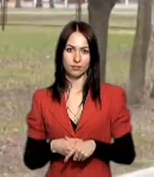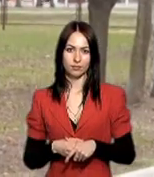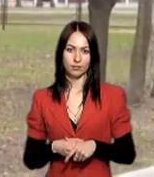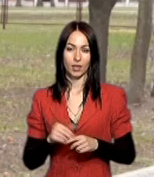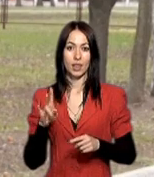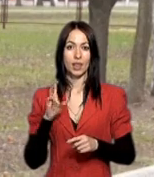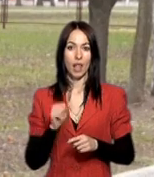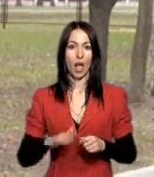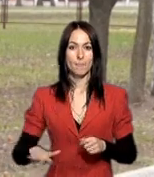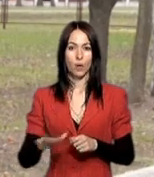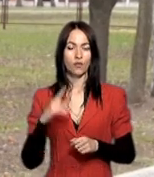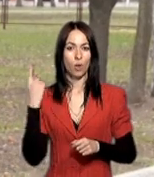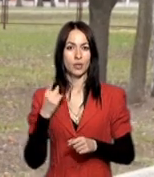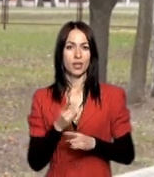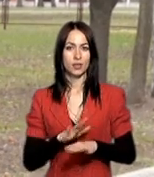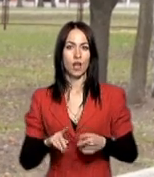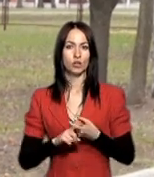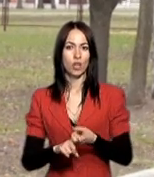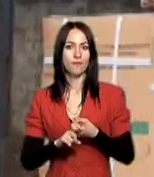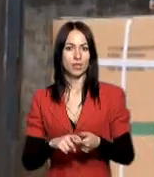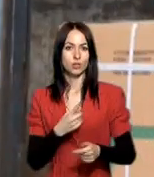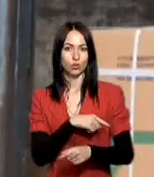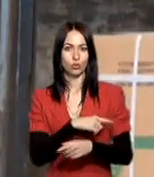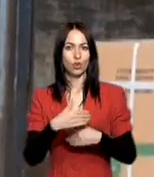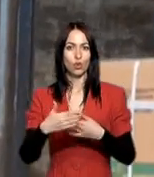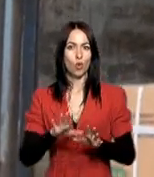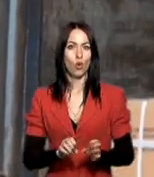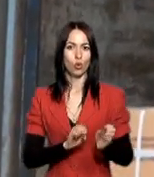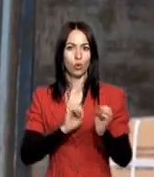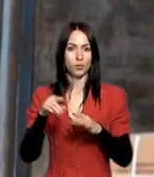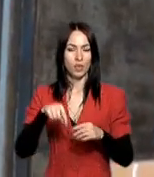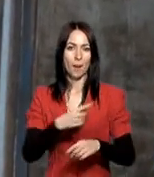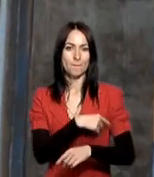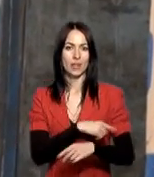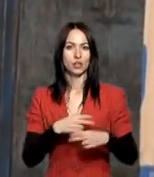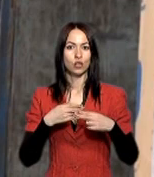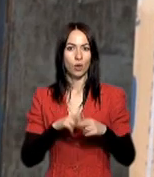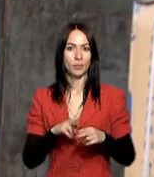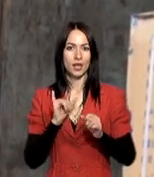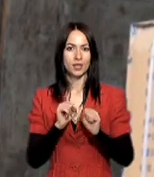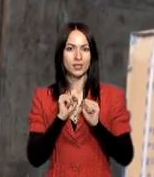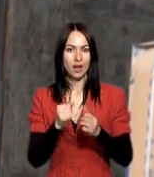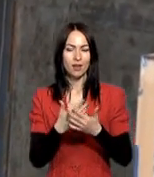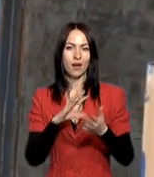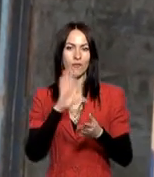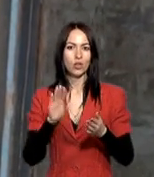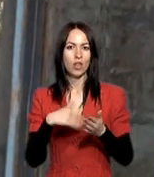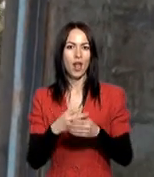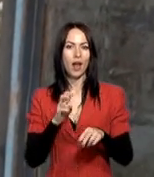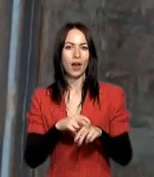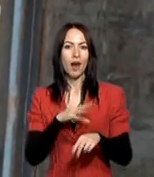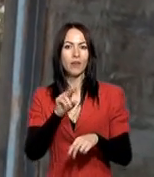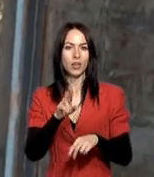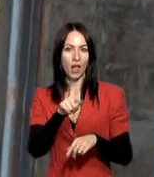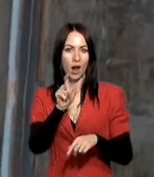На подвір'ї обласної дитячої інфекційної лікарні вивантажують коробки. В них – медичне обладнання та засоби захисту для лікарів. Усе для тих, хто